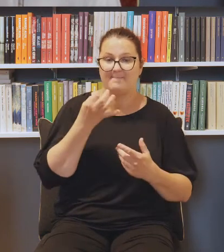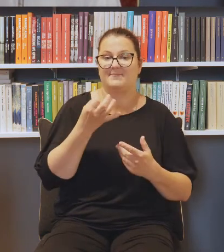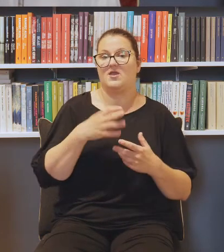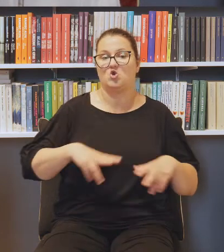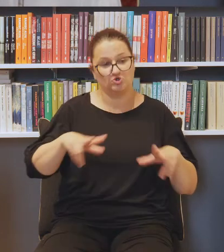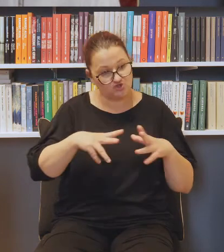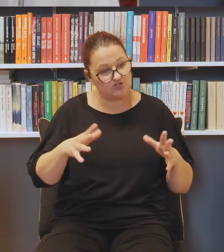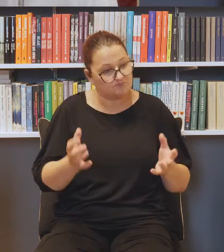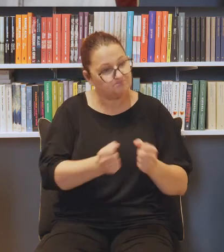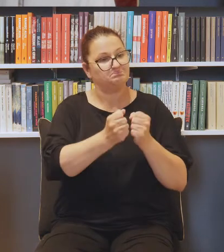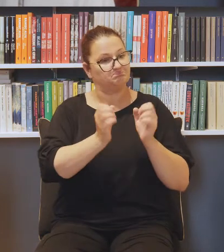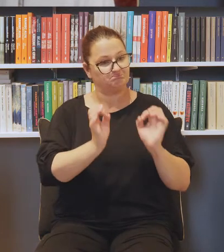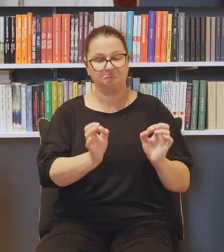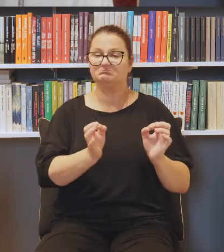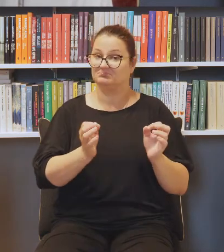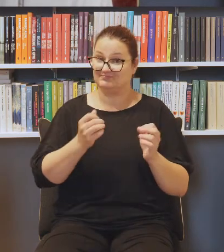rodziny i ją uratować.